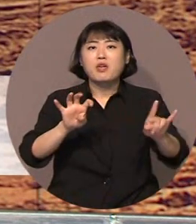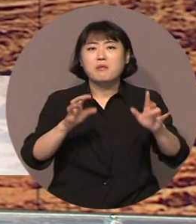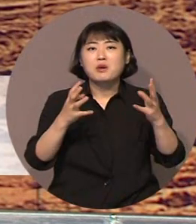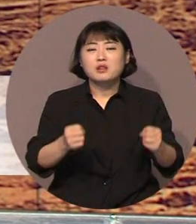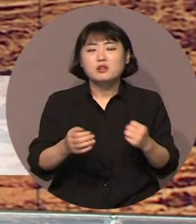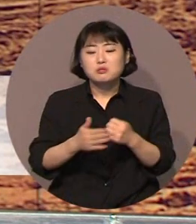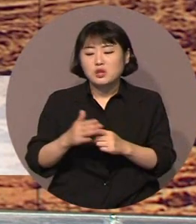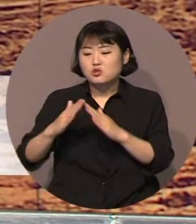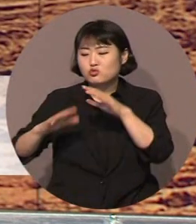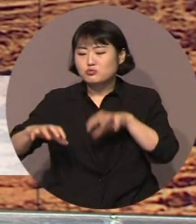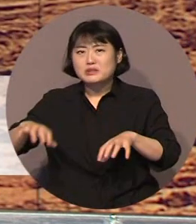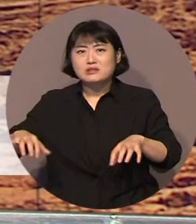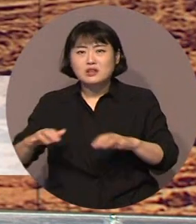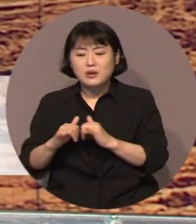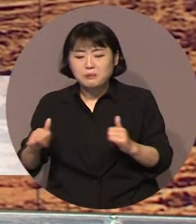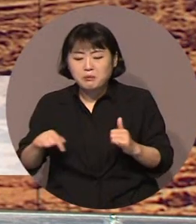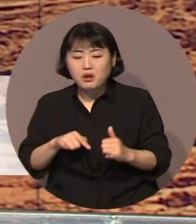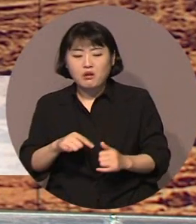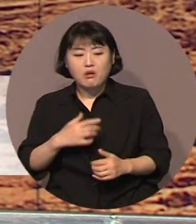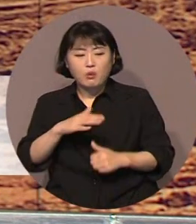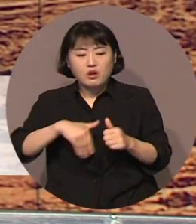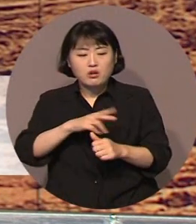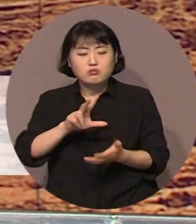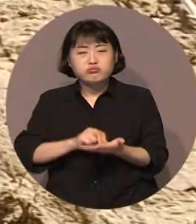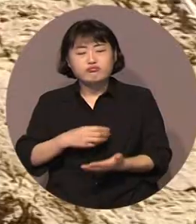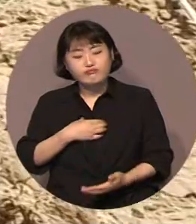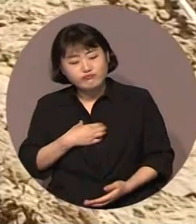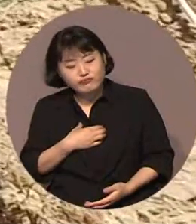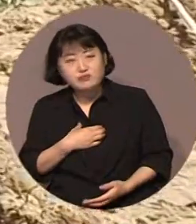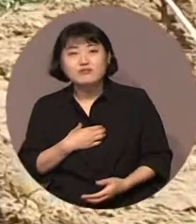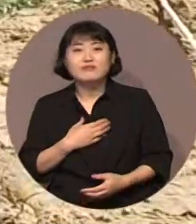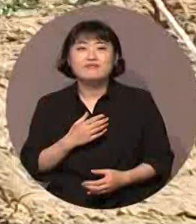문제를 우려합니다. 김지혜 기자입니다.